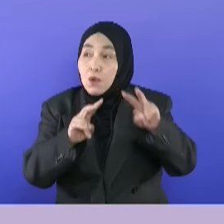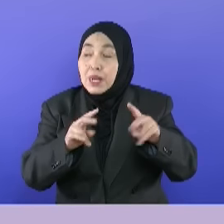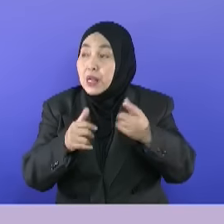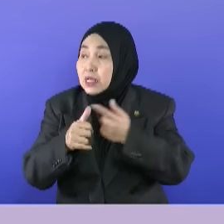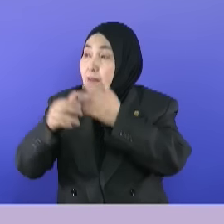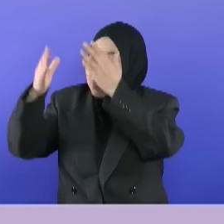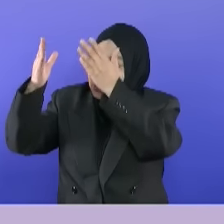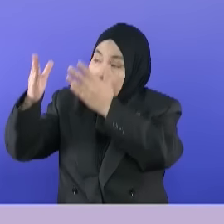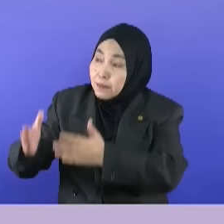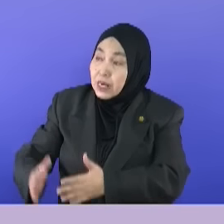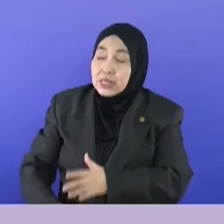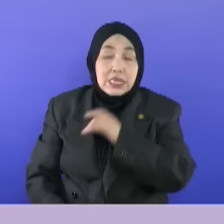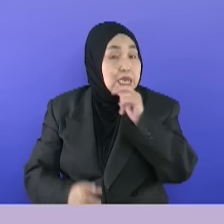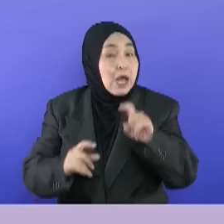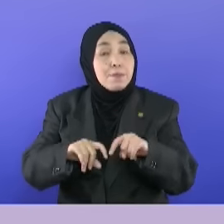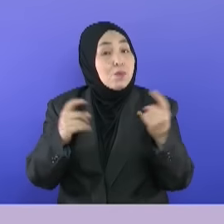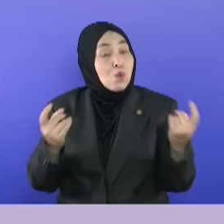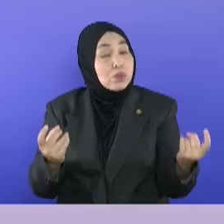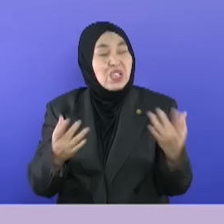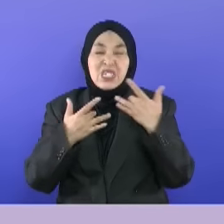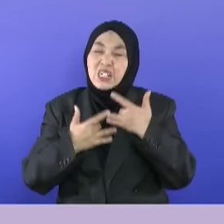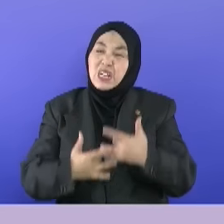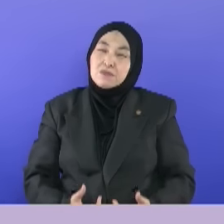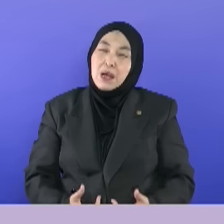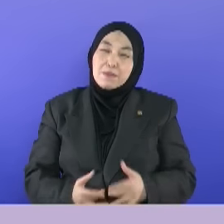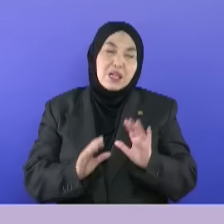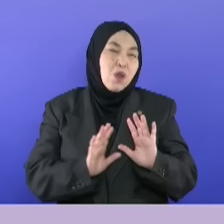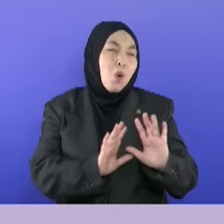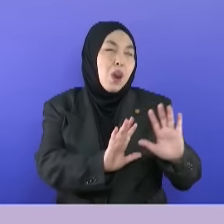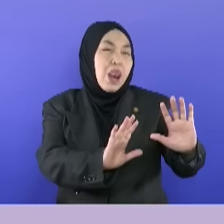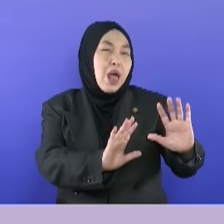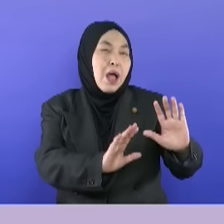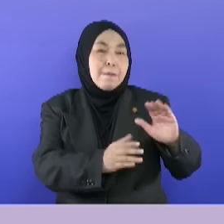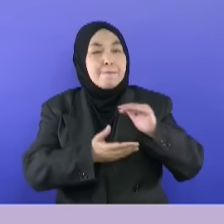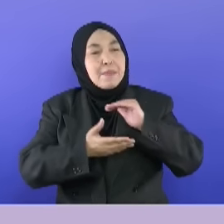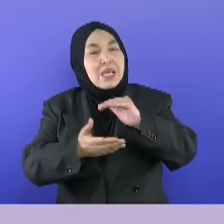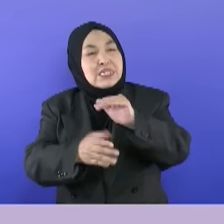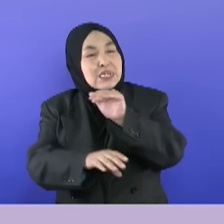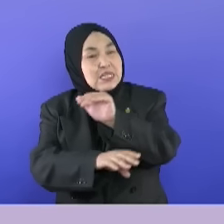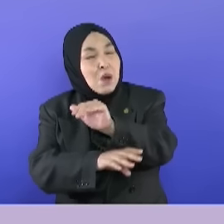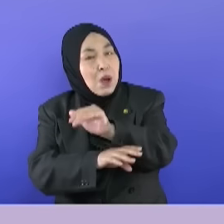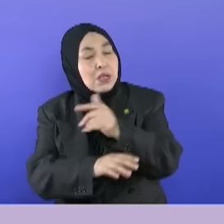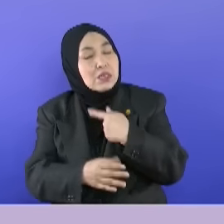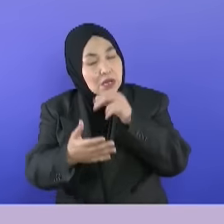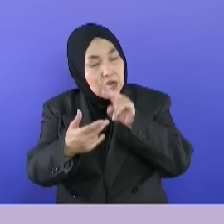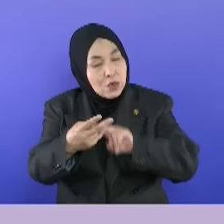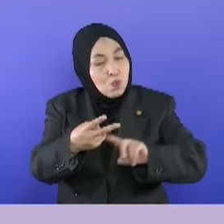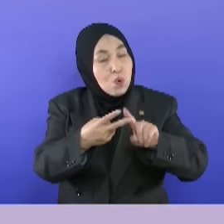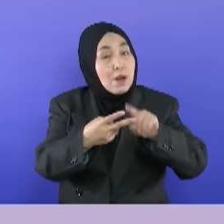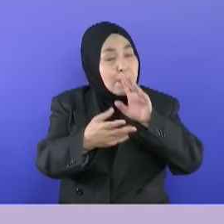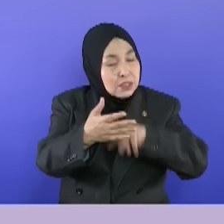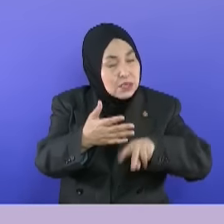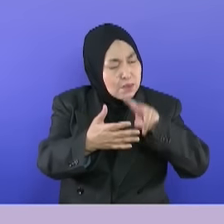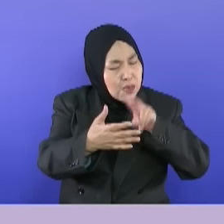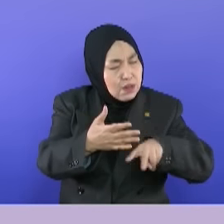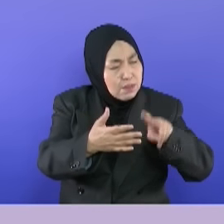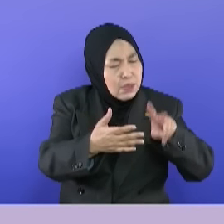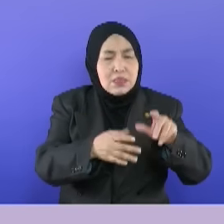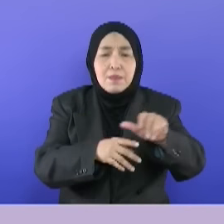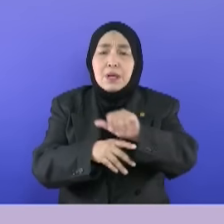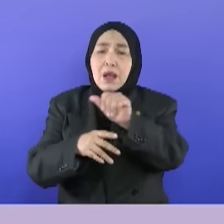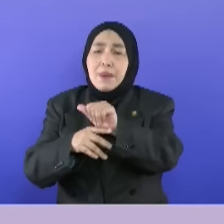iaitu yang pertama ialah tidak berputus asa dan kecewa saat ditolak mesej dakwah. Yang kedua kita membaca dan merenung isi kandungan al-Quran serta